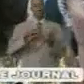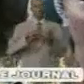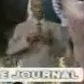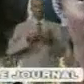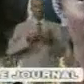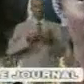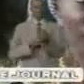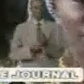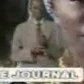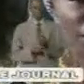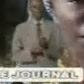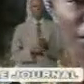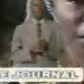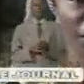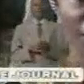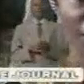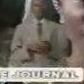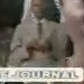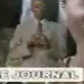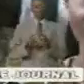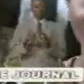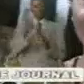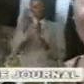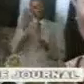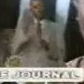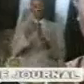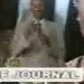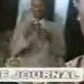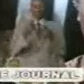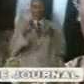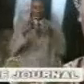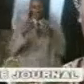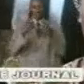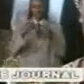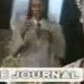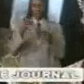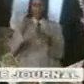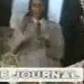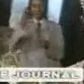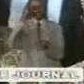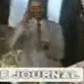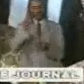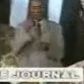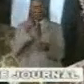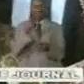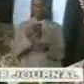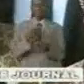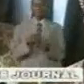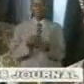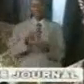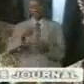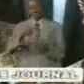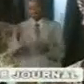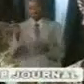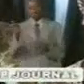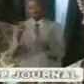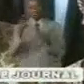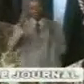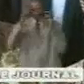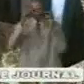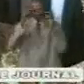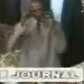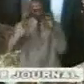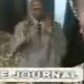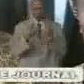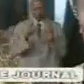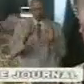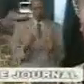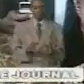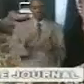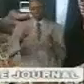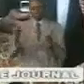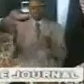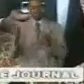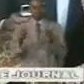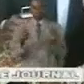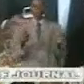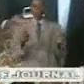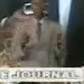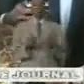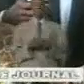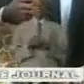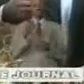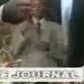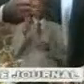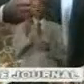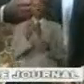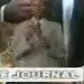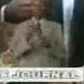interpeller et les parents, et les décideurs, et les enfants à la problématique de mariage précoce de filles. C'est un handicap